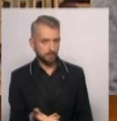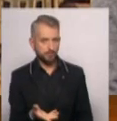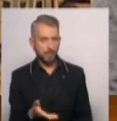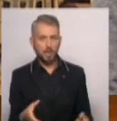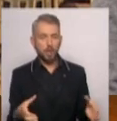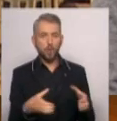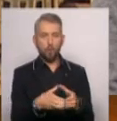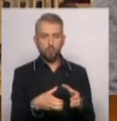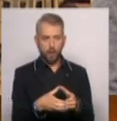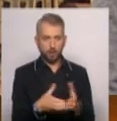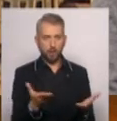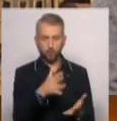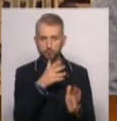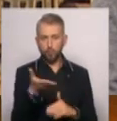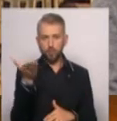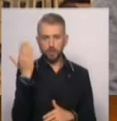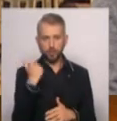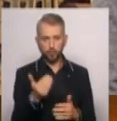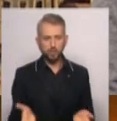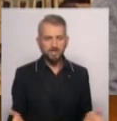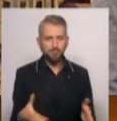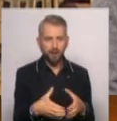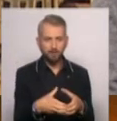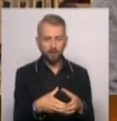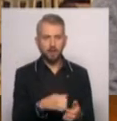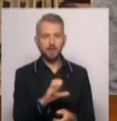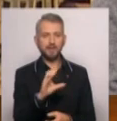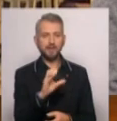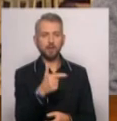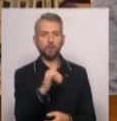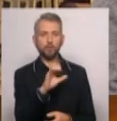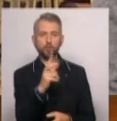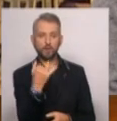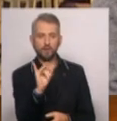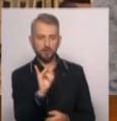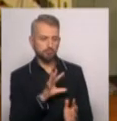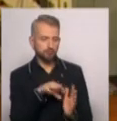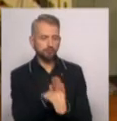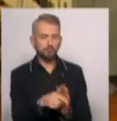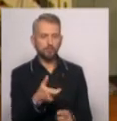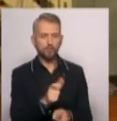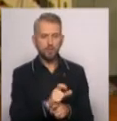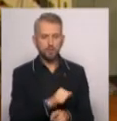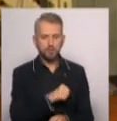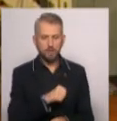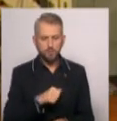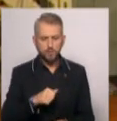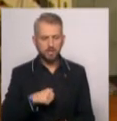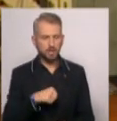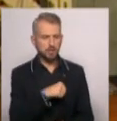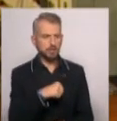команда, яку свого часу зібрав Сергій Гусовський, вона складається з дуже самостійних, самодостатніх,